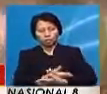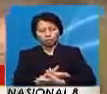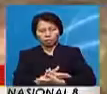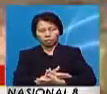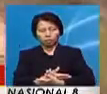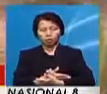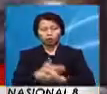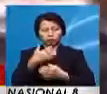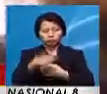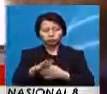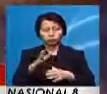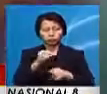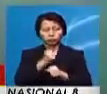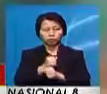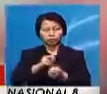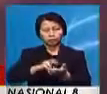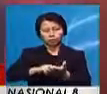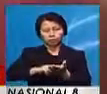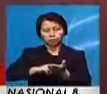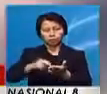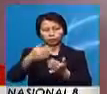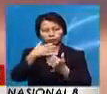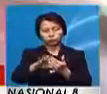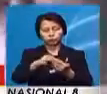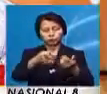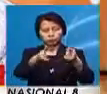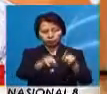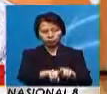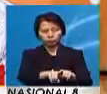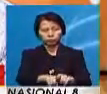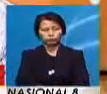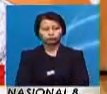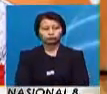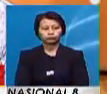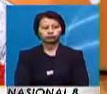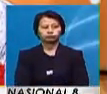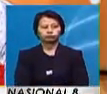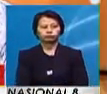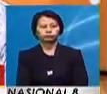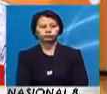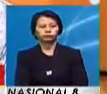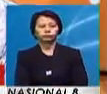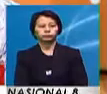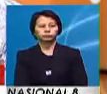itu setelah mendapat rawatan selepas kejadian. Bangunan itu